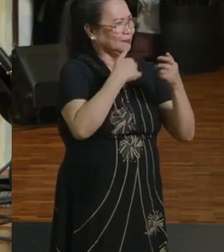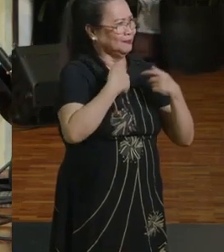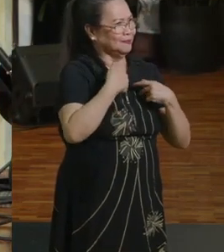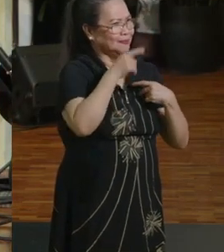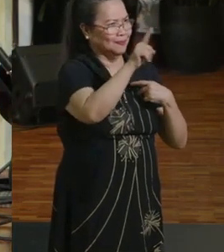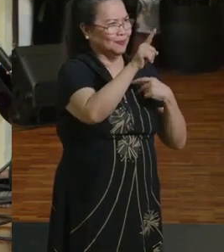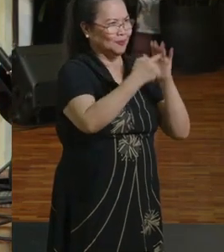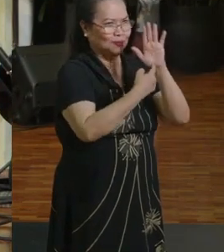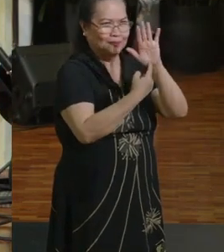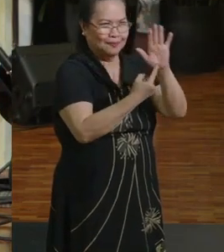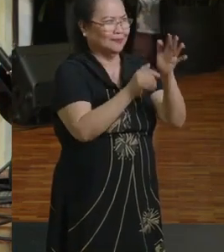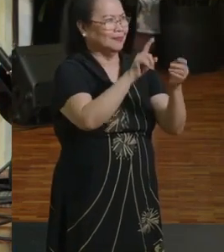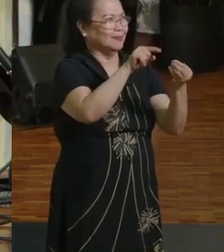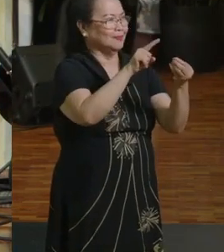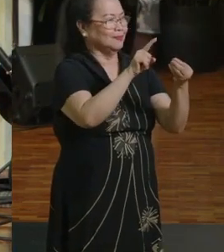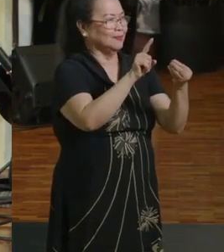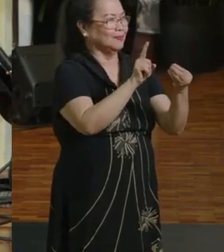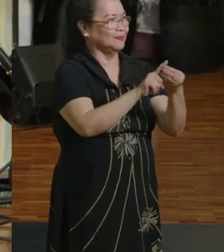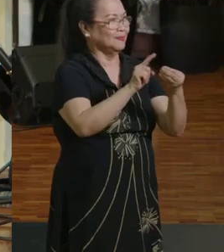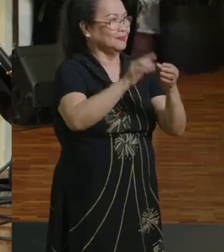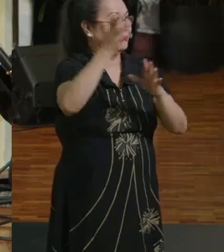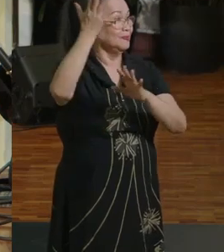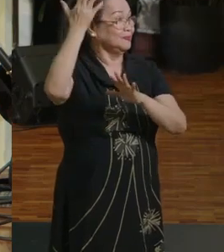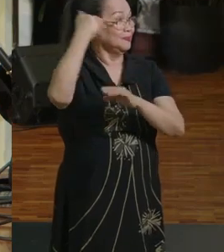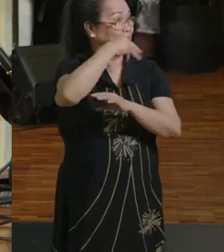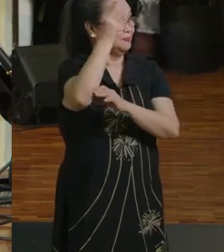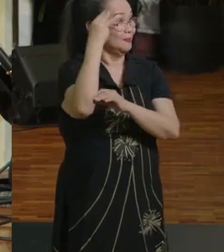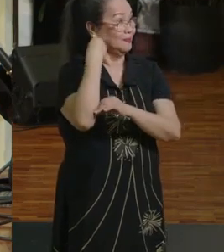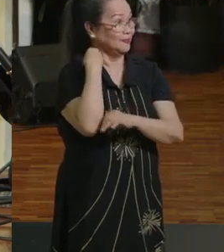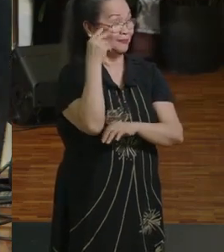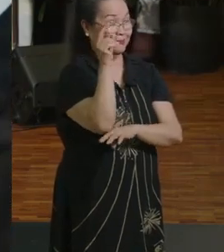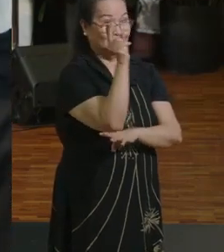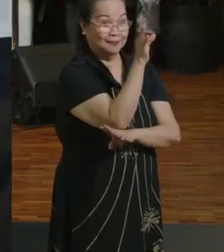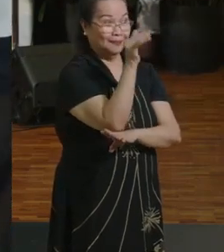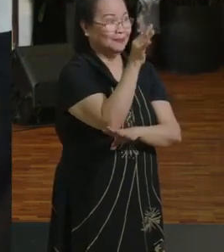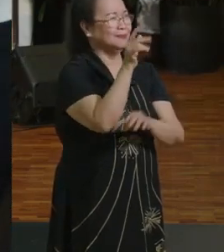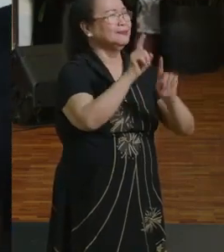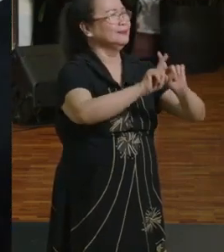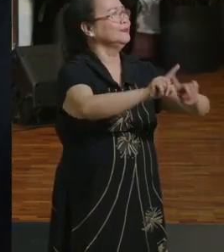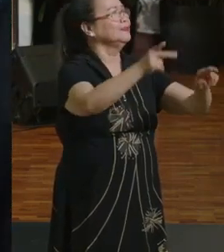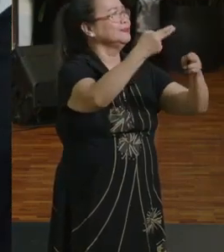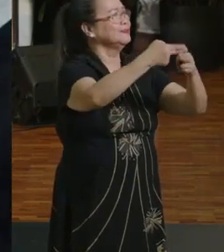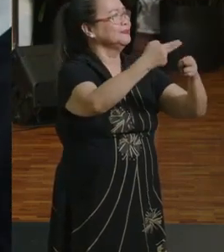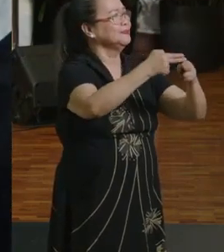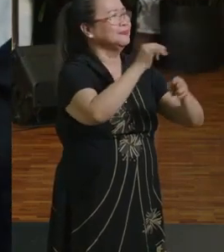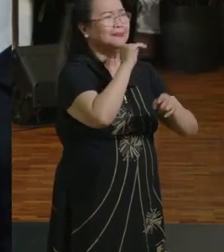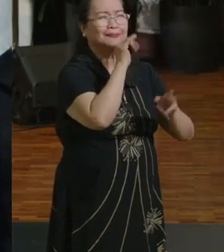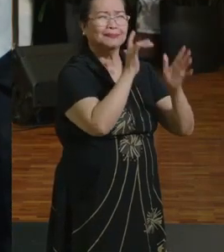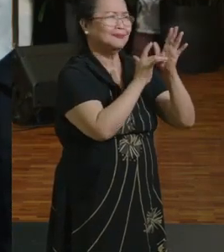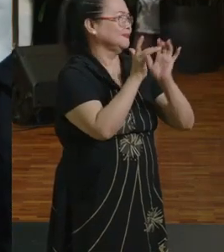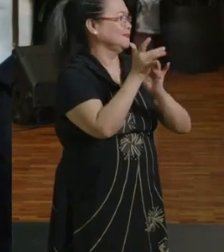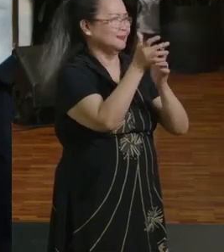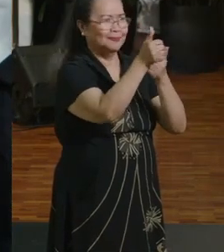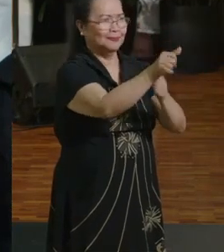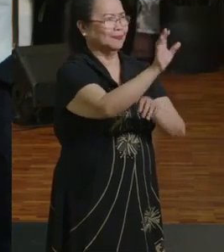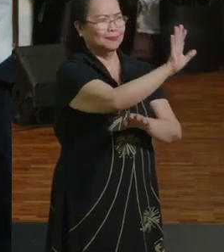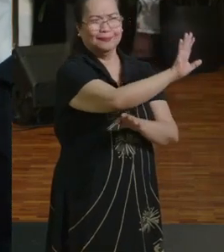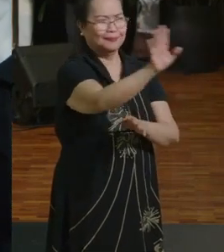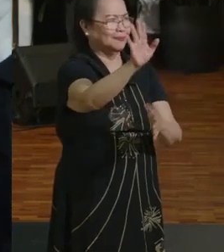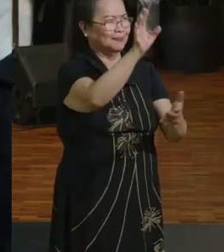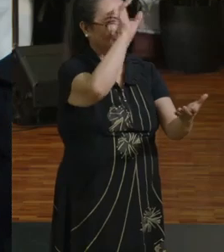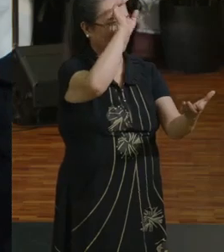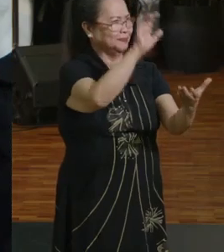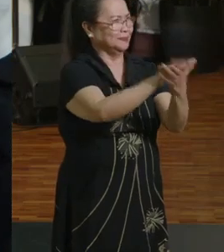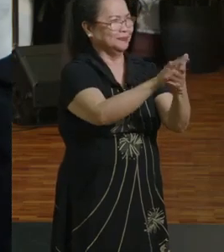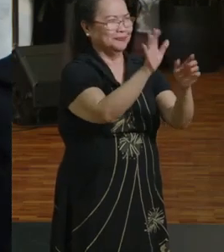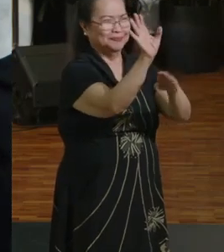isang episode doon tungkol sa past ni Mary Magdalene, iba po ang pangalan niya doon. Hindi po biblical yon, wag po kayong maniniwala.